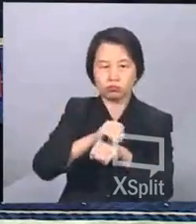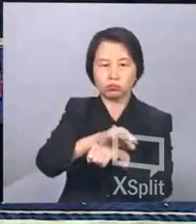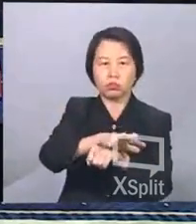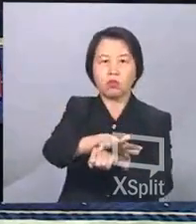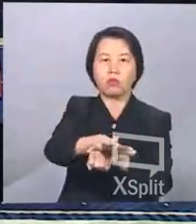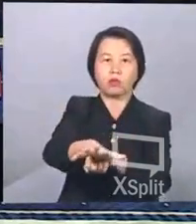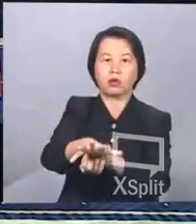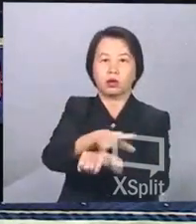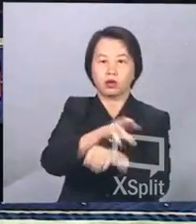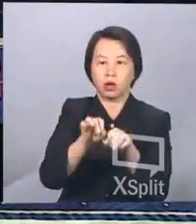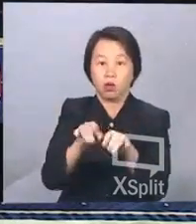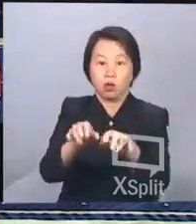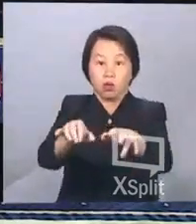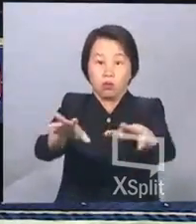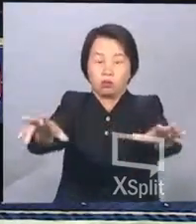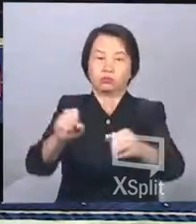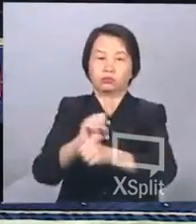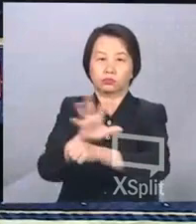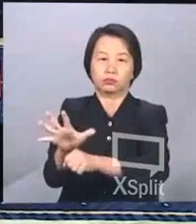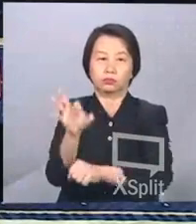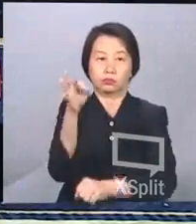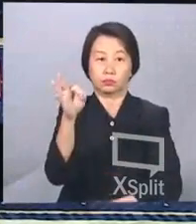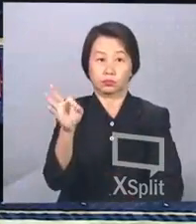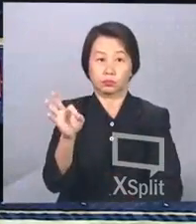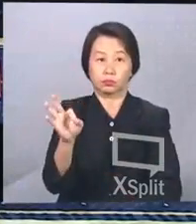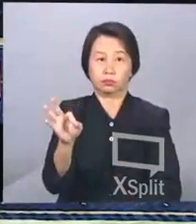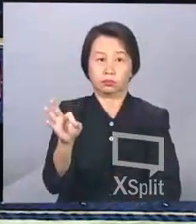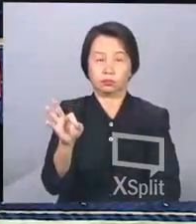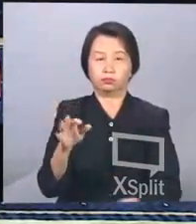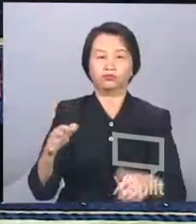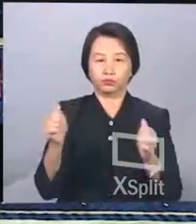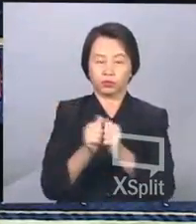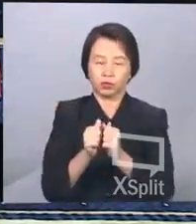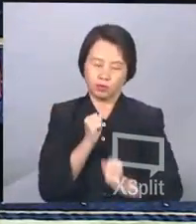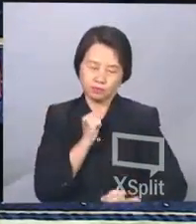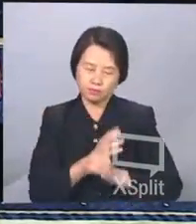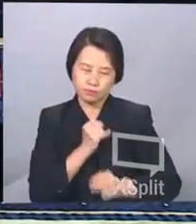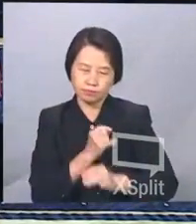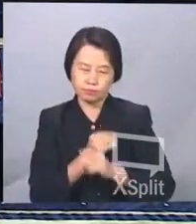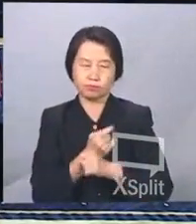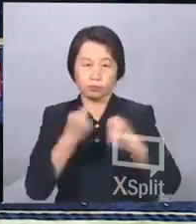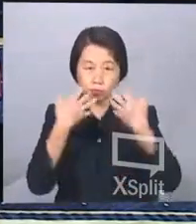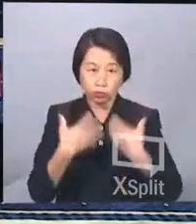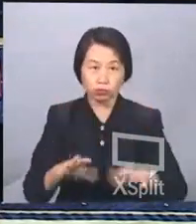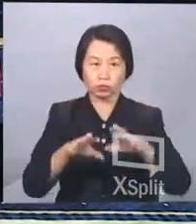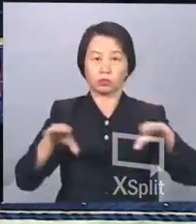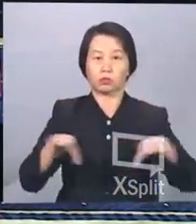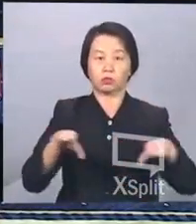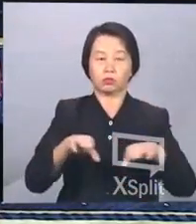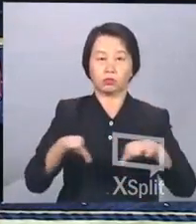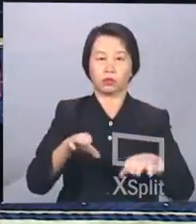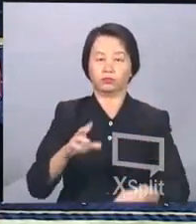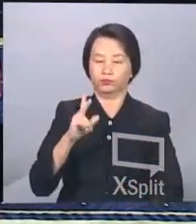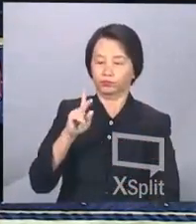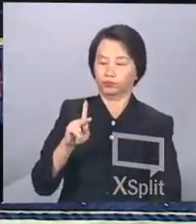dan pengeluaran qobid 19 dengan usaha-usaha yang telah dibuat